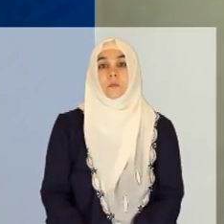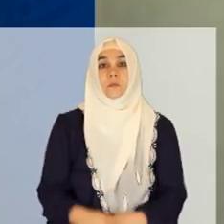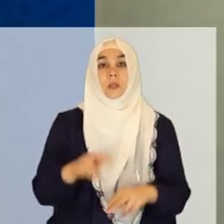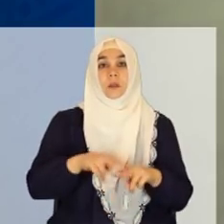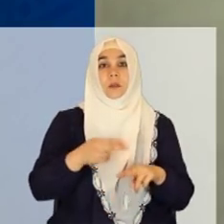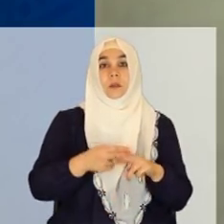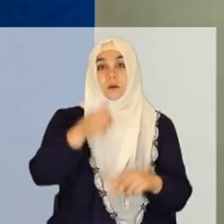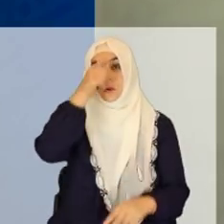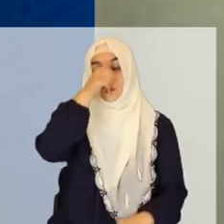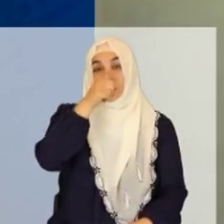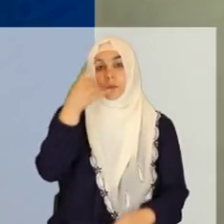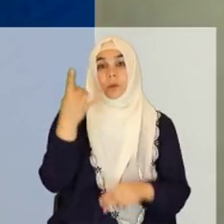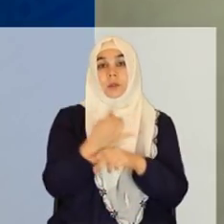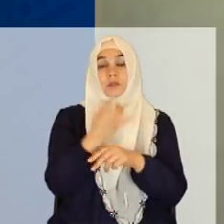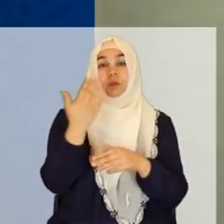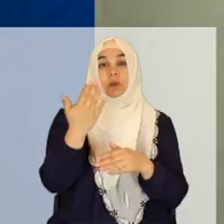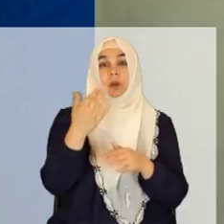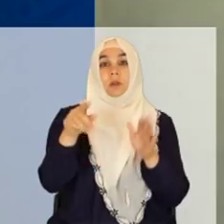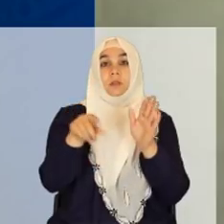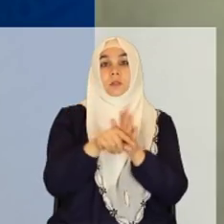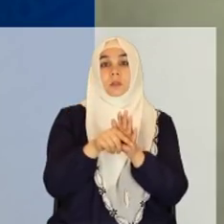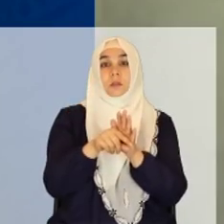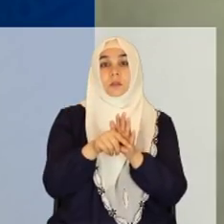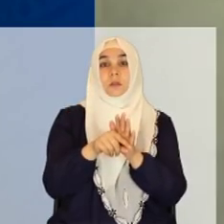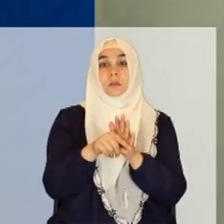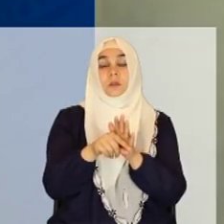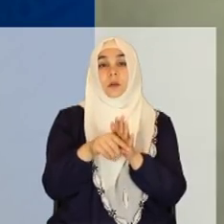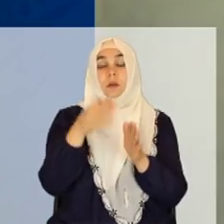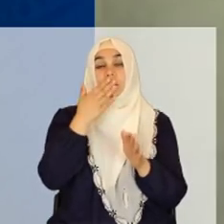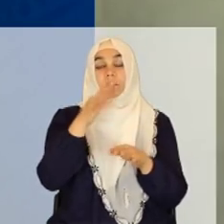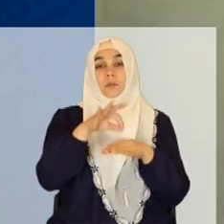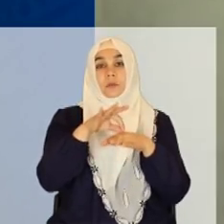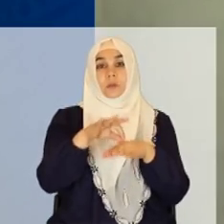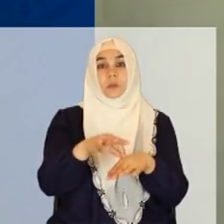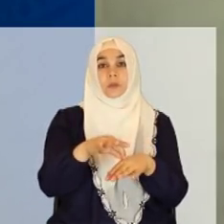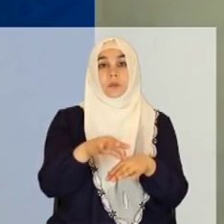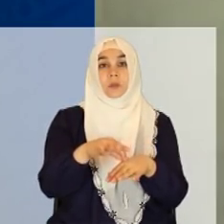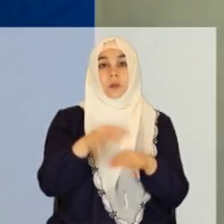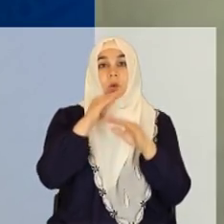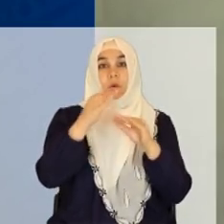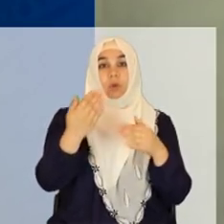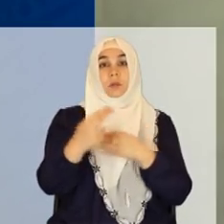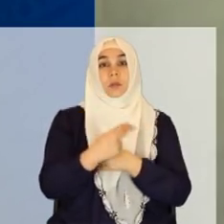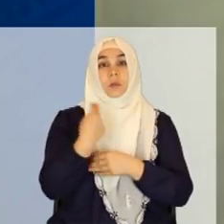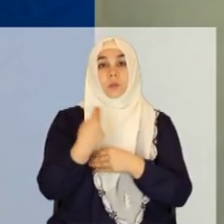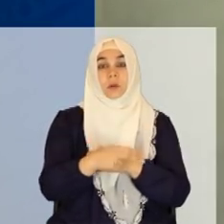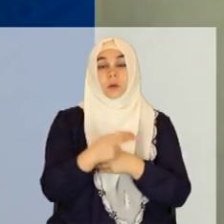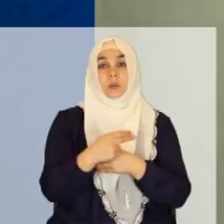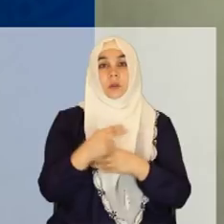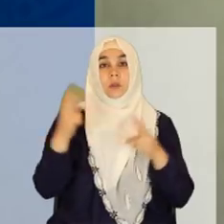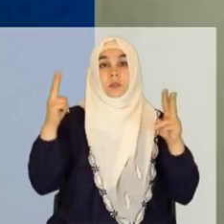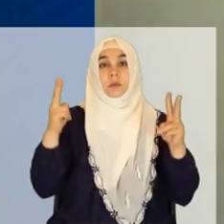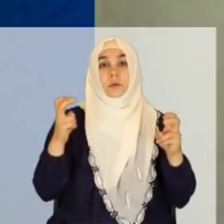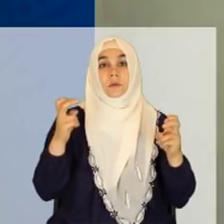Ana shu oyatlarni birinchi oyatini o'zida Ramazon ruhiy tarbiya